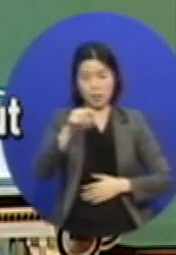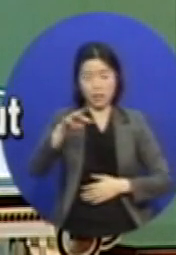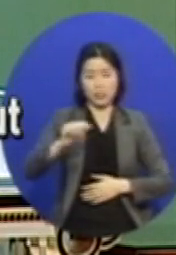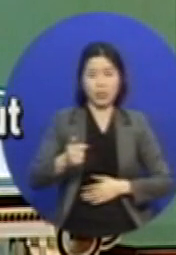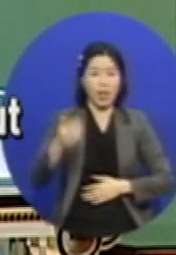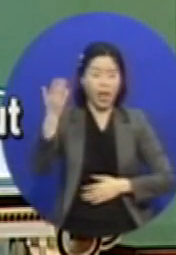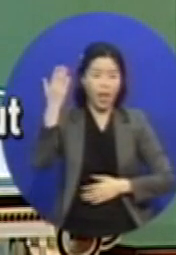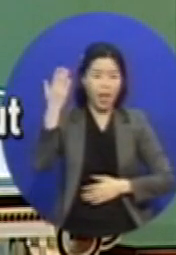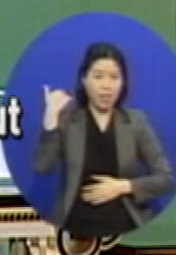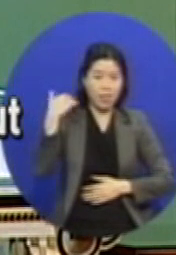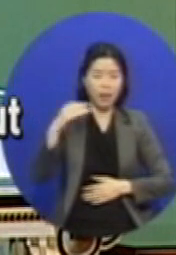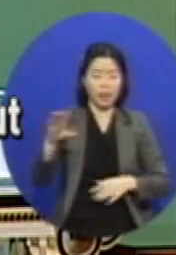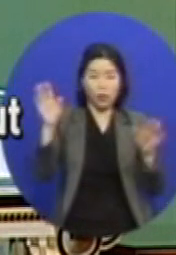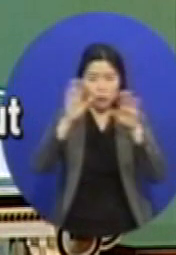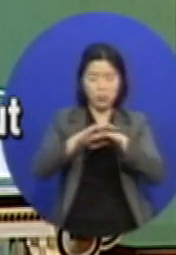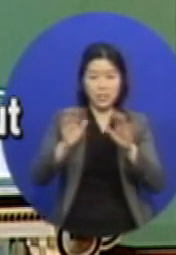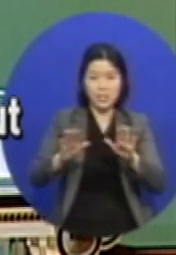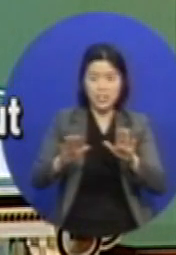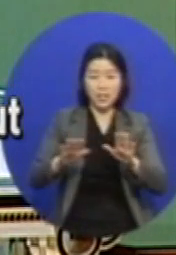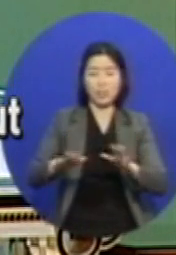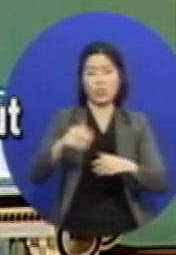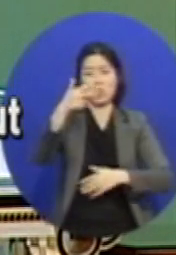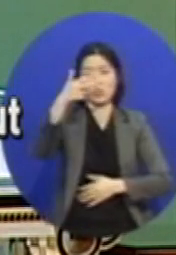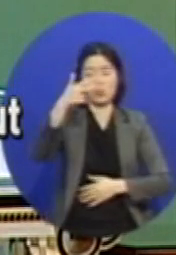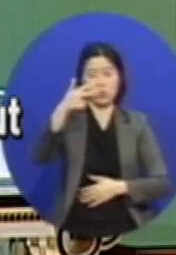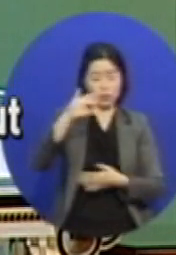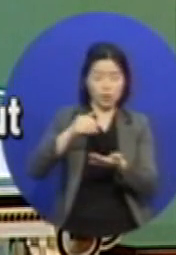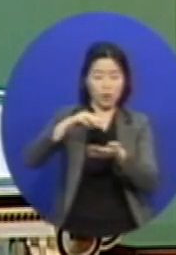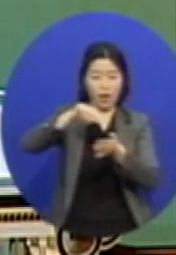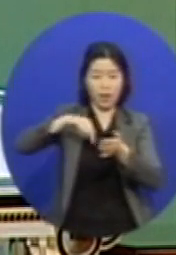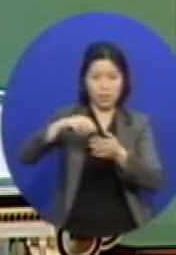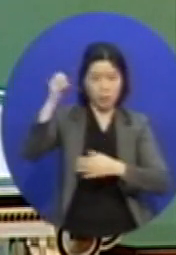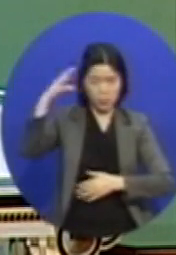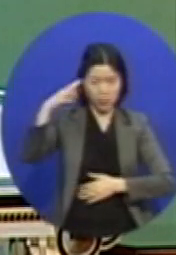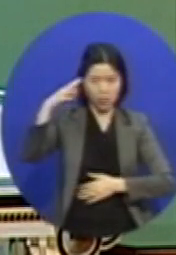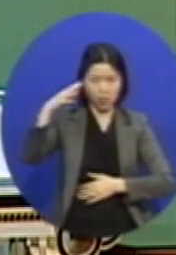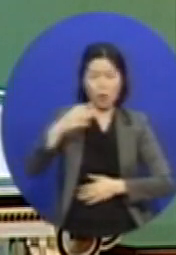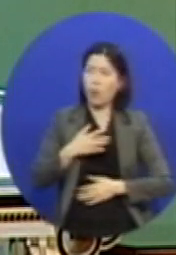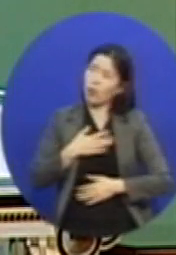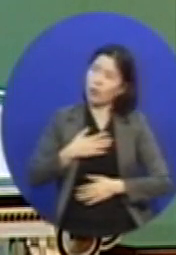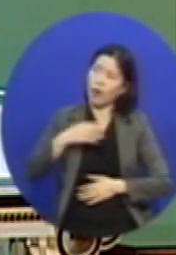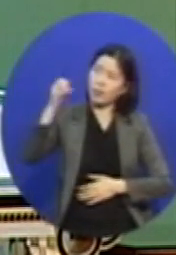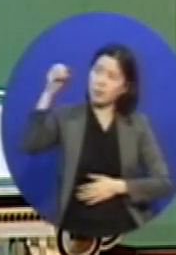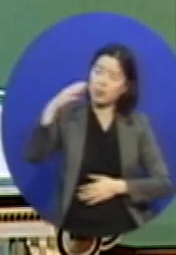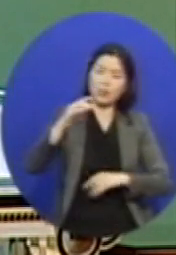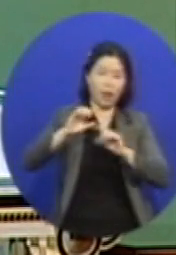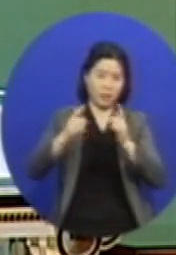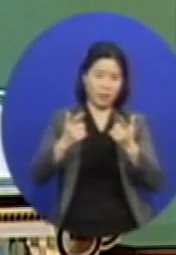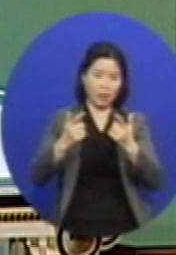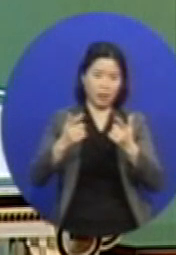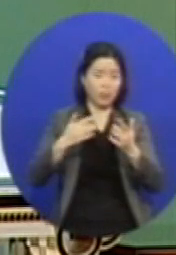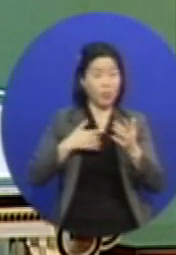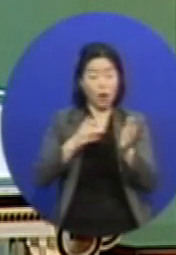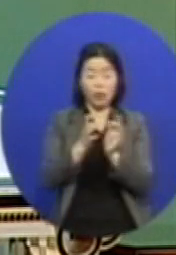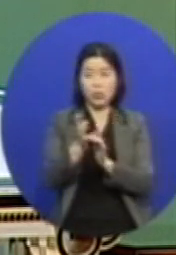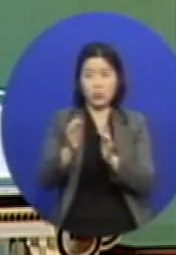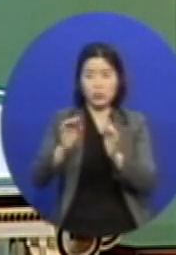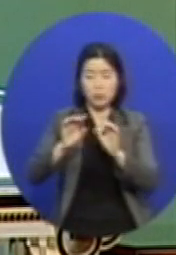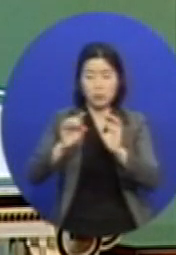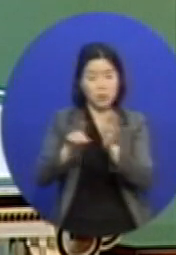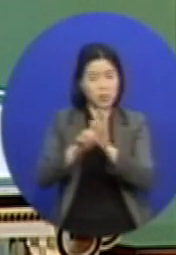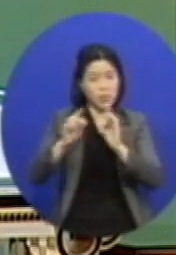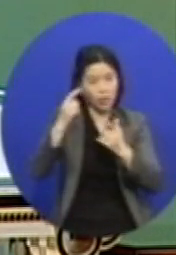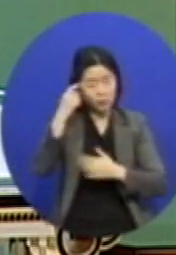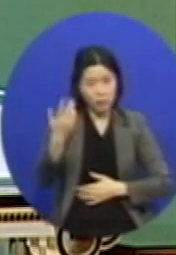어둠이 된 이제는 주 안에서 빛이라 나는 빛의 아닌데 예수 안 믿는 야 그건 아니에요